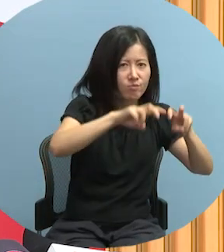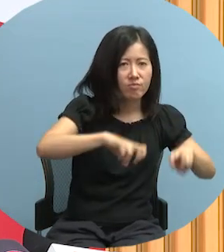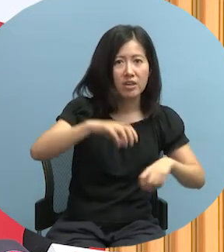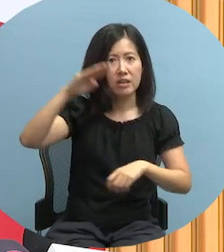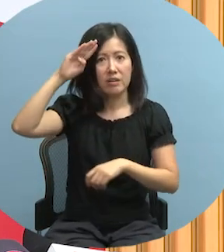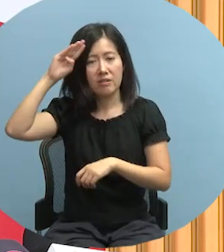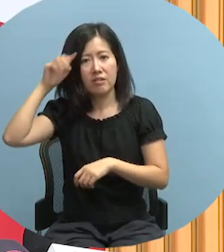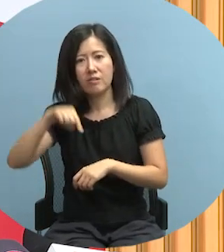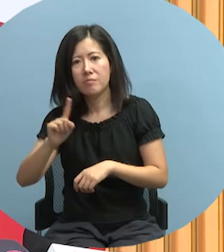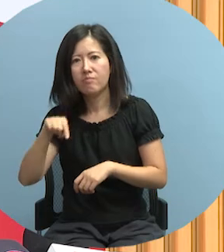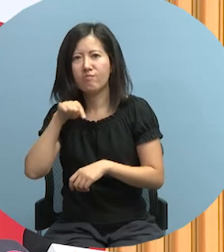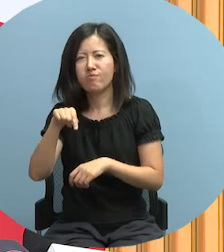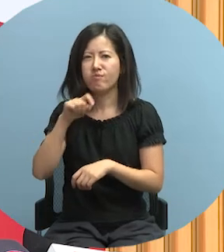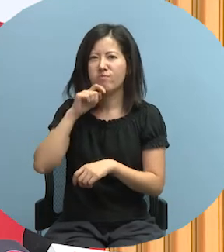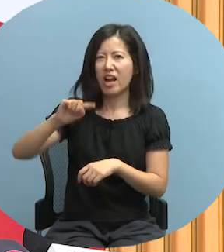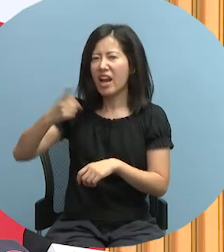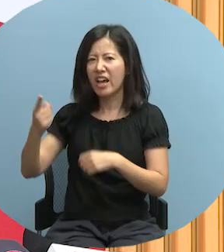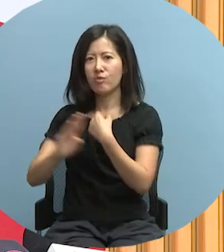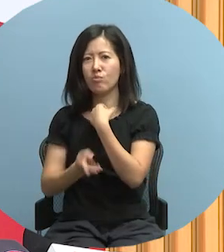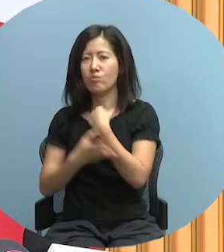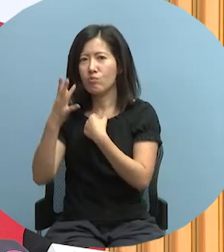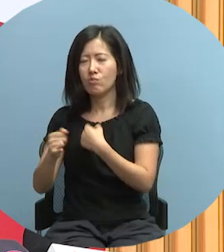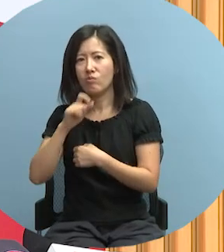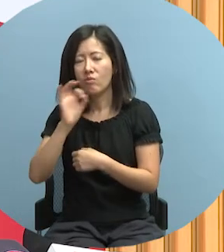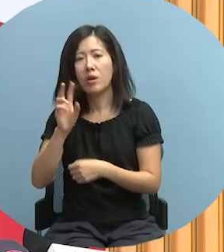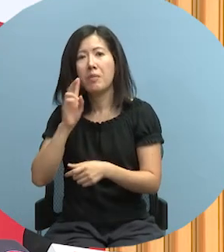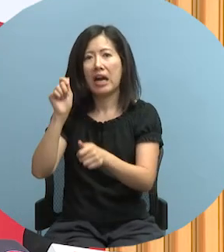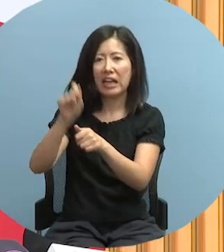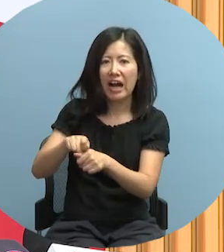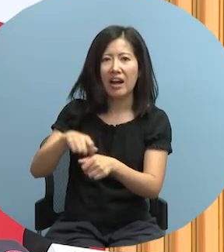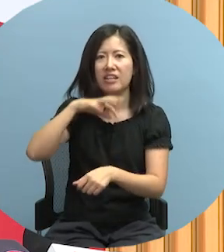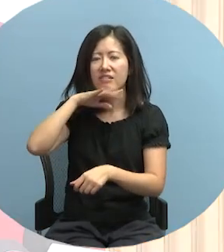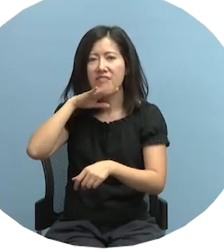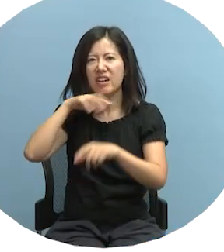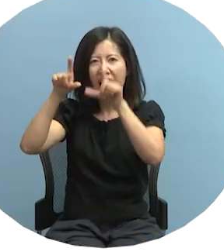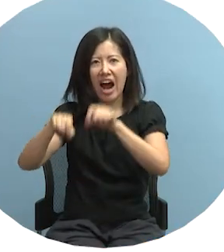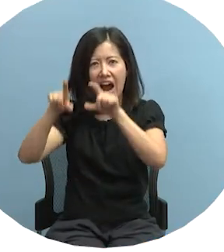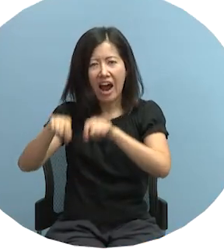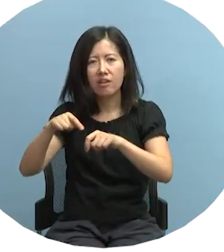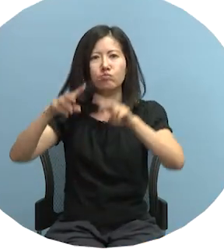是否咧有其他刑事成分，包括詐騙或者係虛假陳述咧進行跟進嘅。